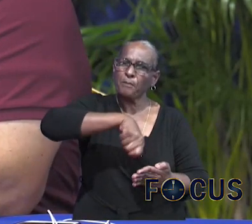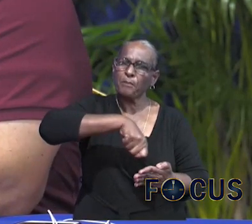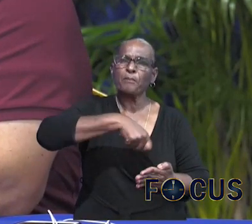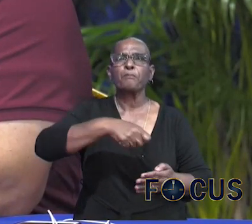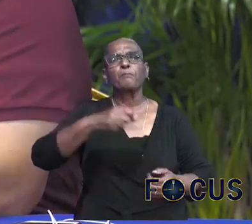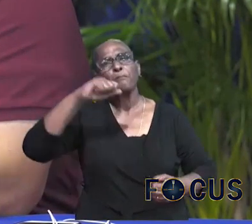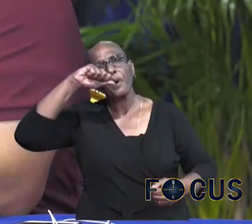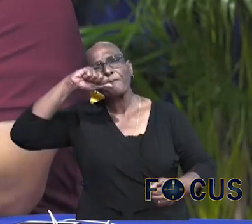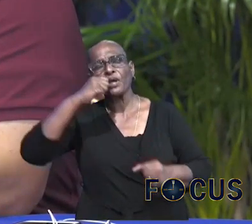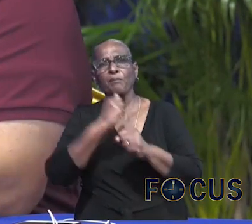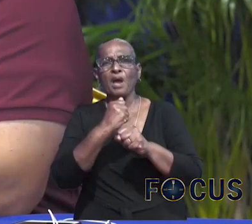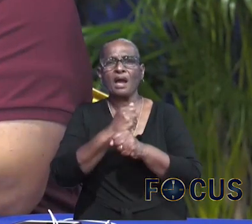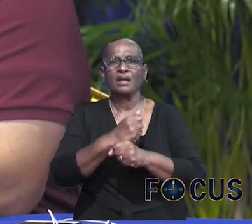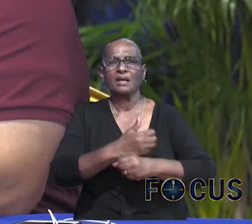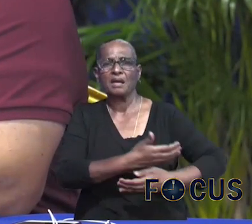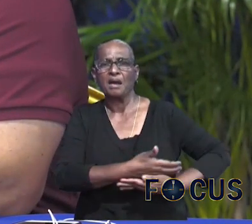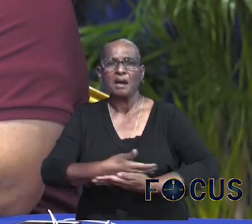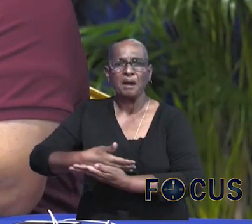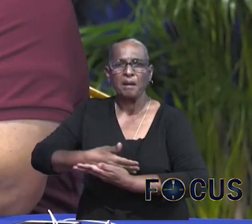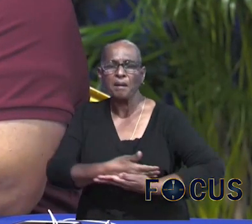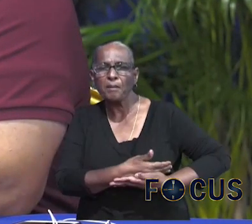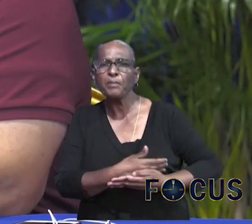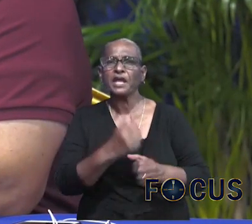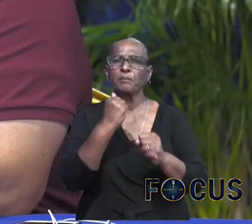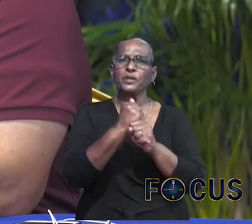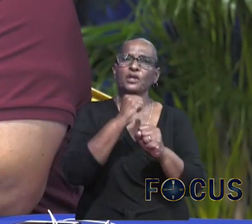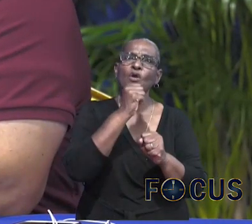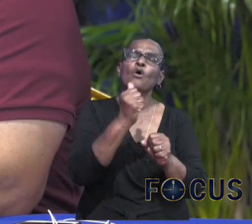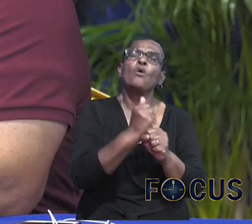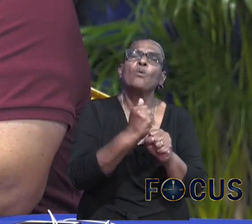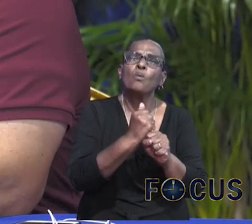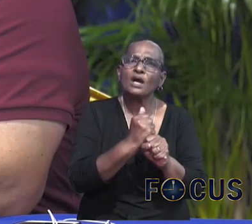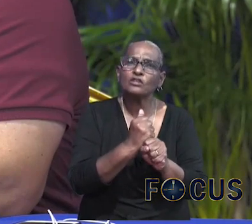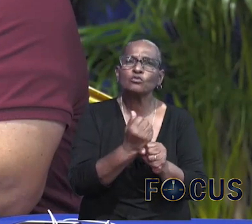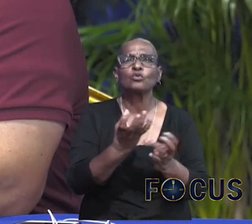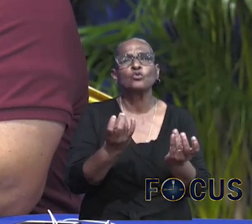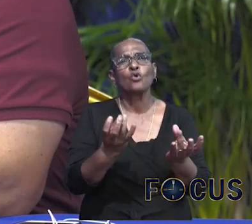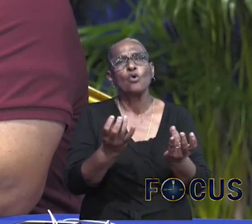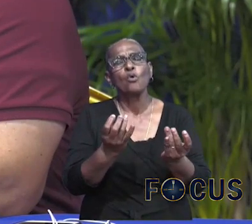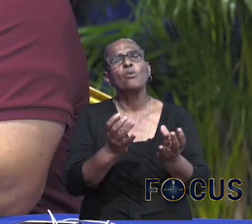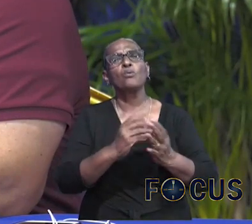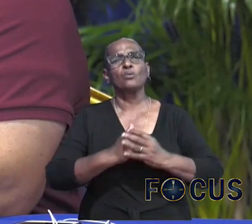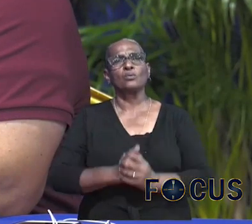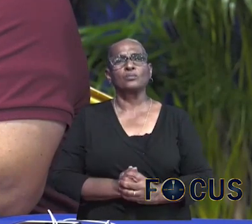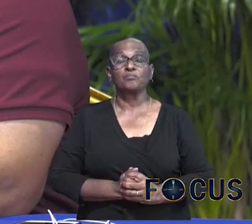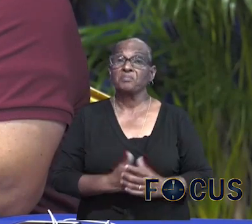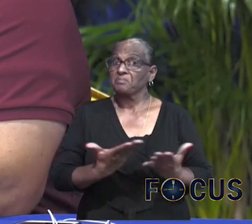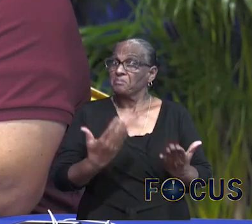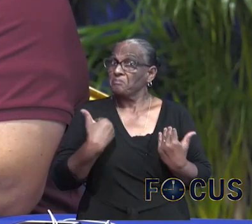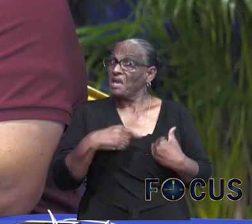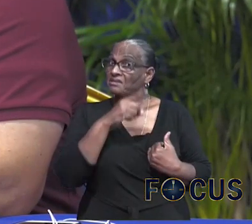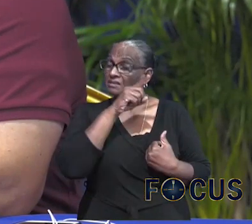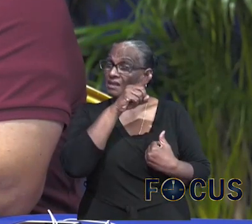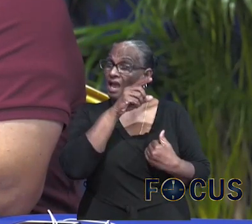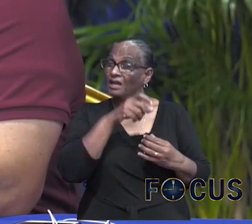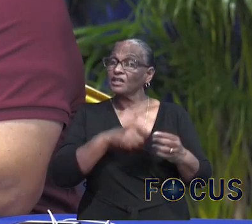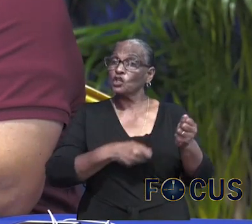moet aanleggen. Etcetera, etcetera. Het is in elk geval, zijn de mensen dus daar